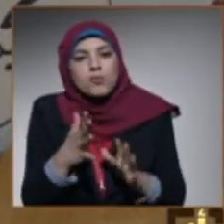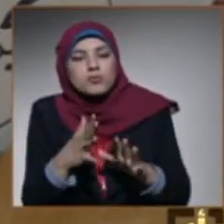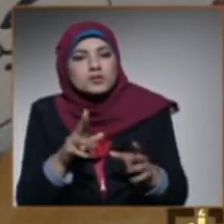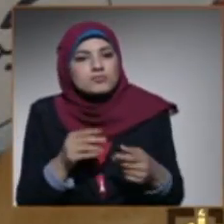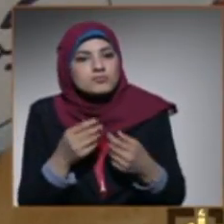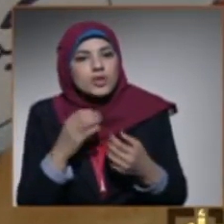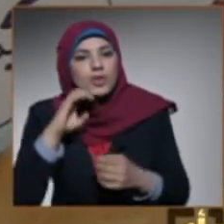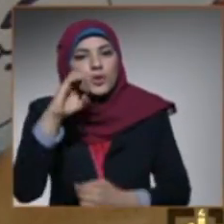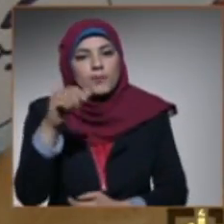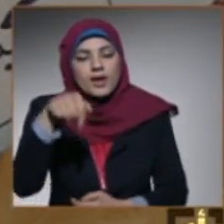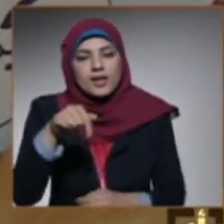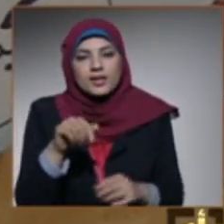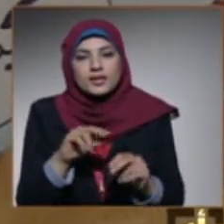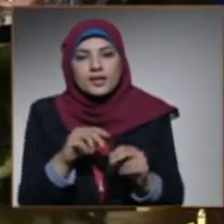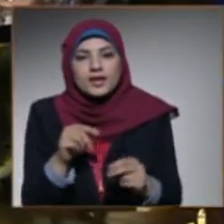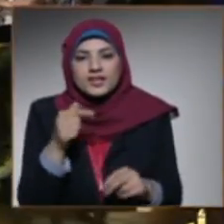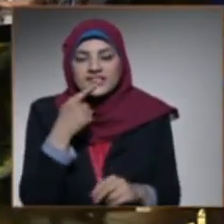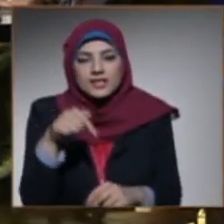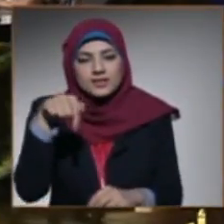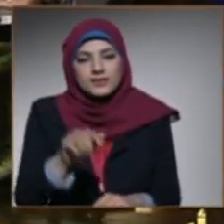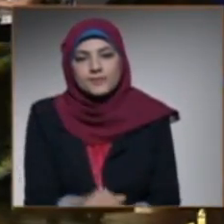المرتقبة هذا العام.